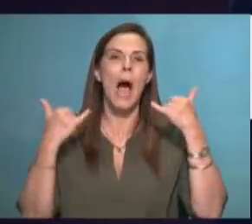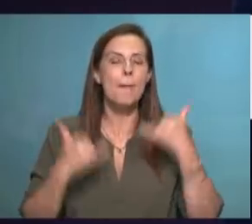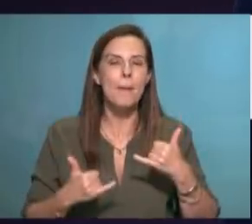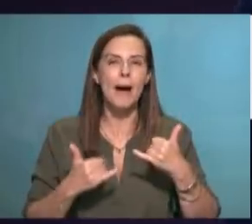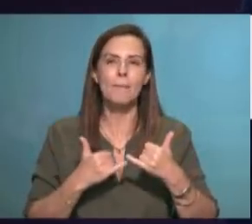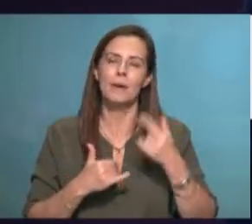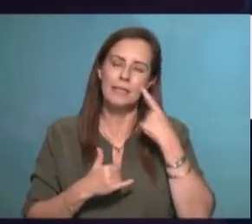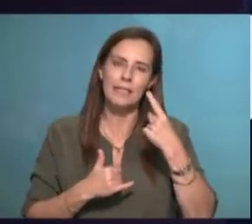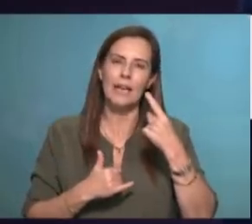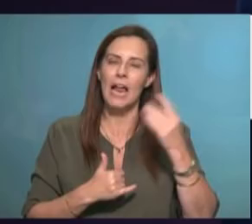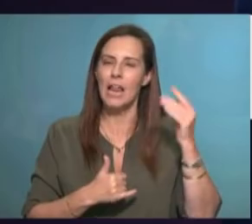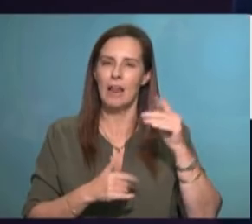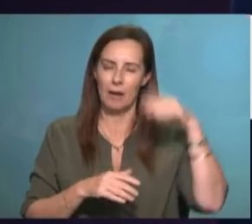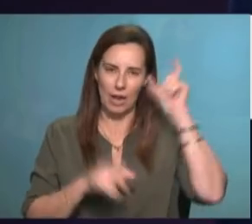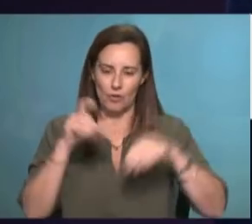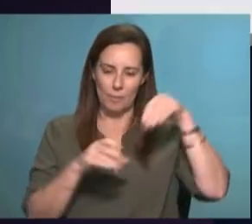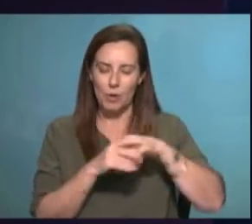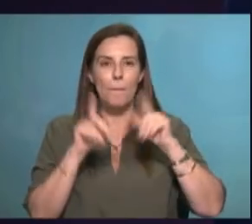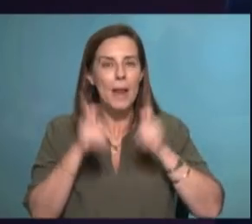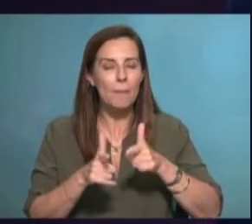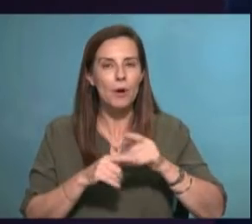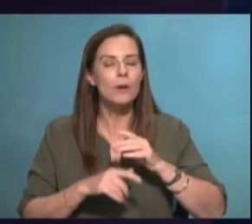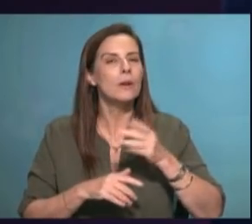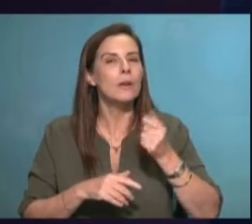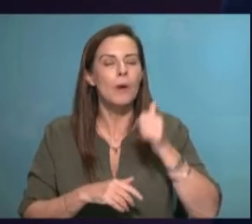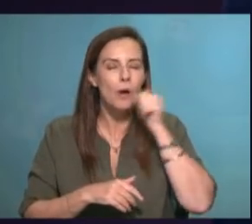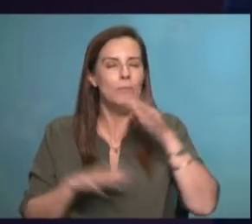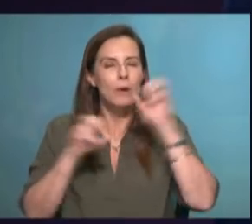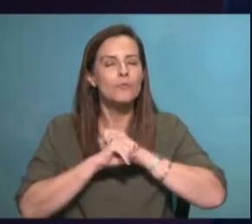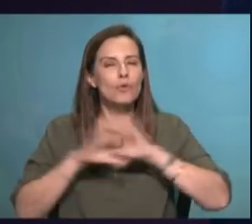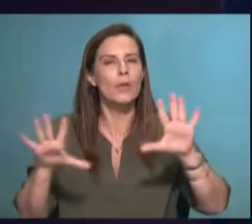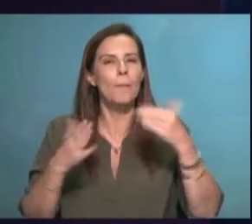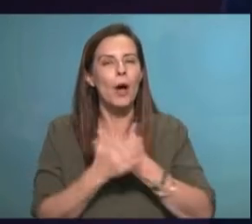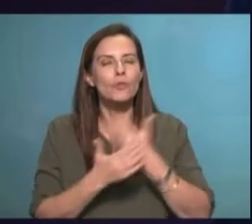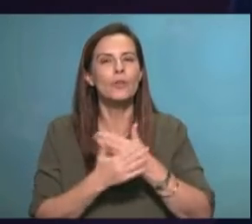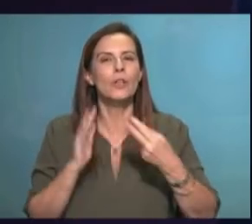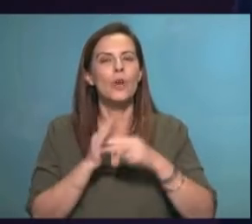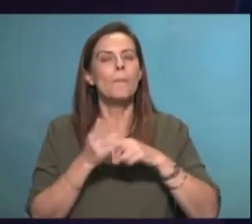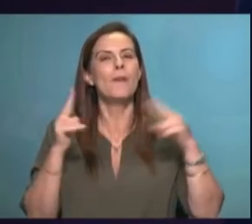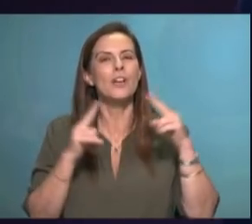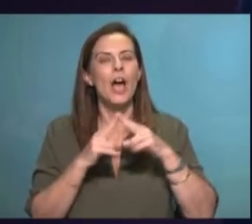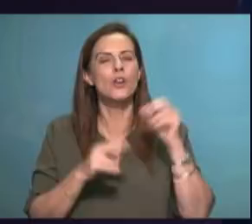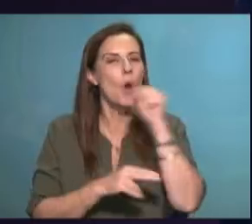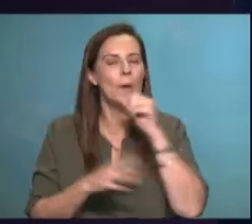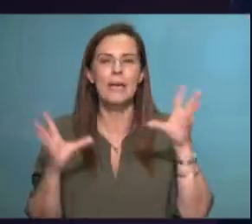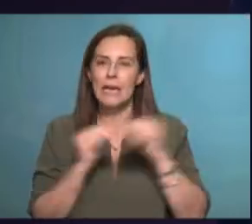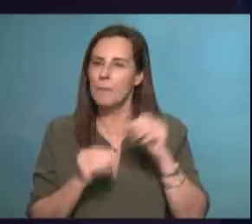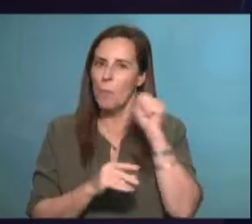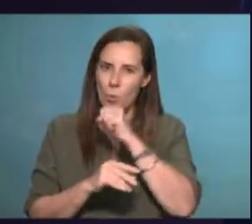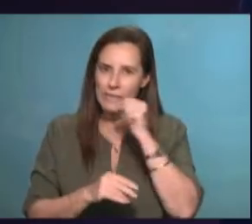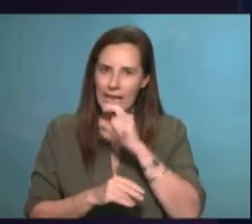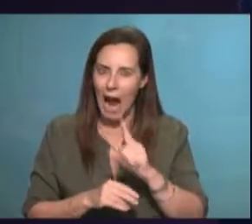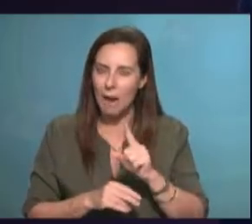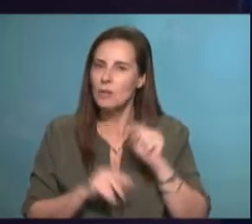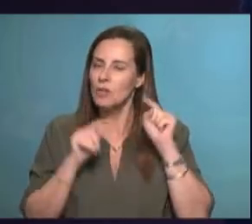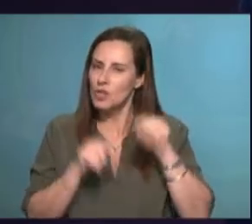המבט לעורף. במהלך המלחמה שודרה כמעט מדי ערב בטלוויזיה הישראלית התוכנית מפגש אומנים בהשתתפות מוזיקאים שהגיעו